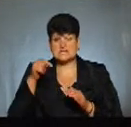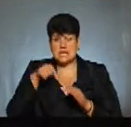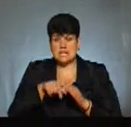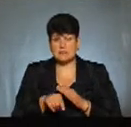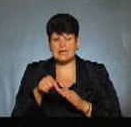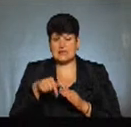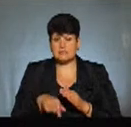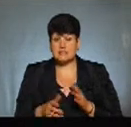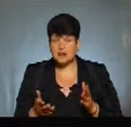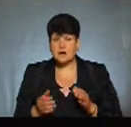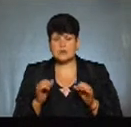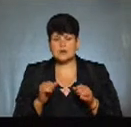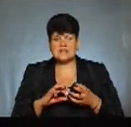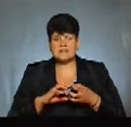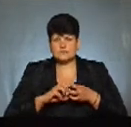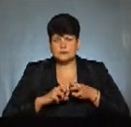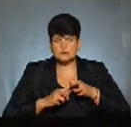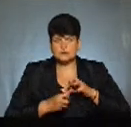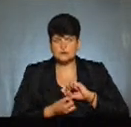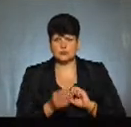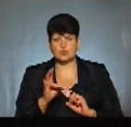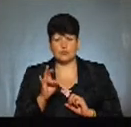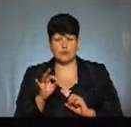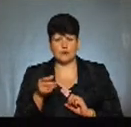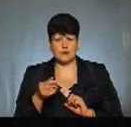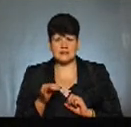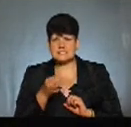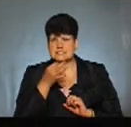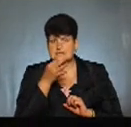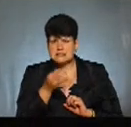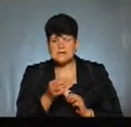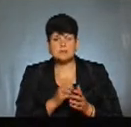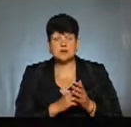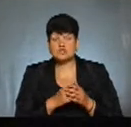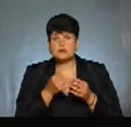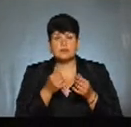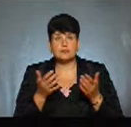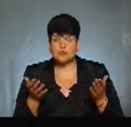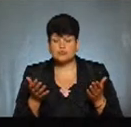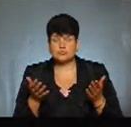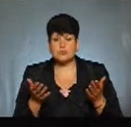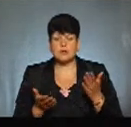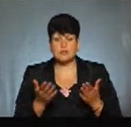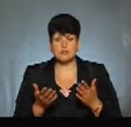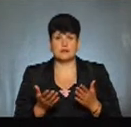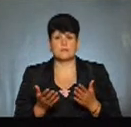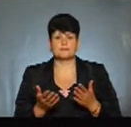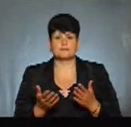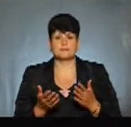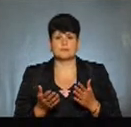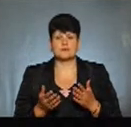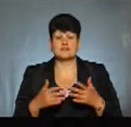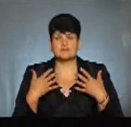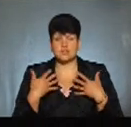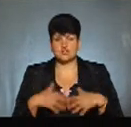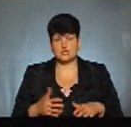можливо, судома ловить ногу, вони вже, на жаль, сказати причини не можуть. але буває таке, що вони